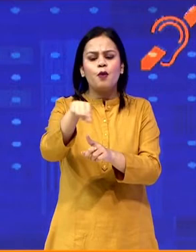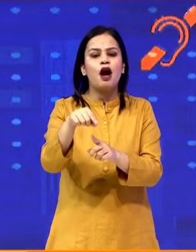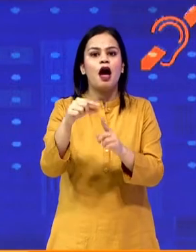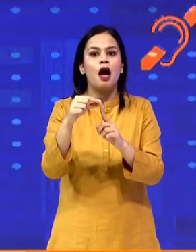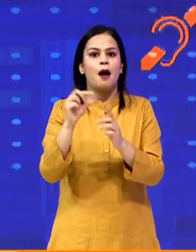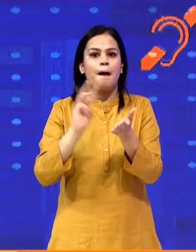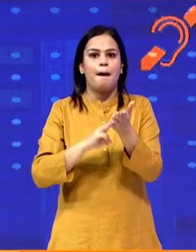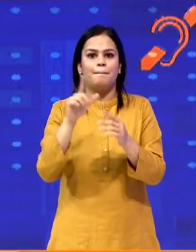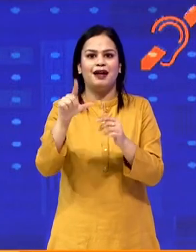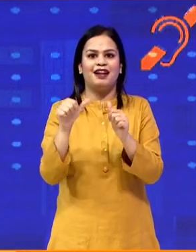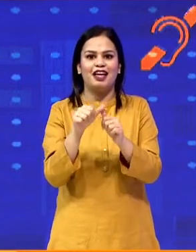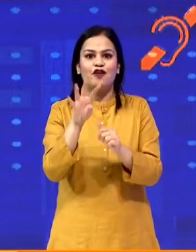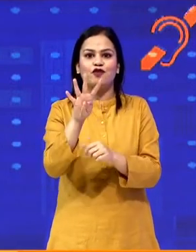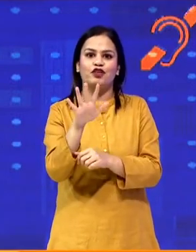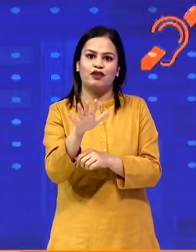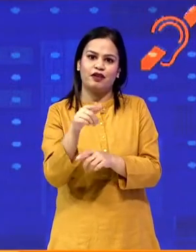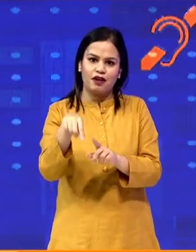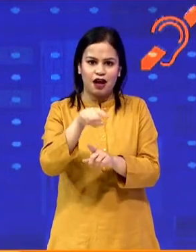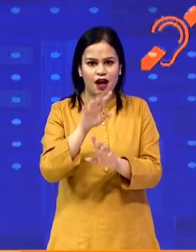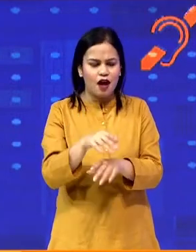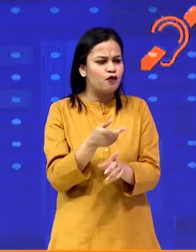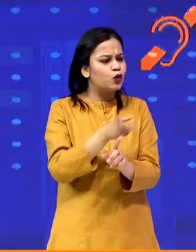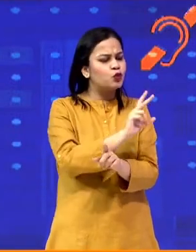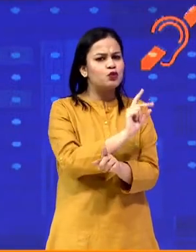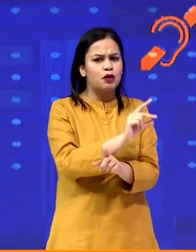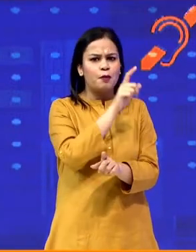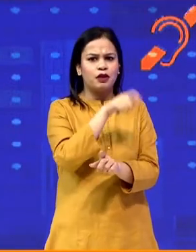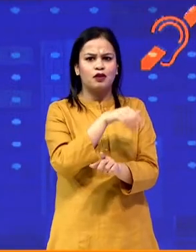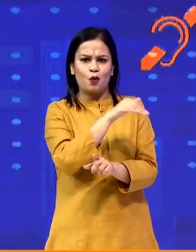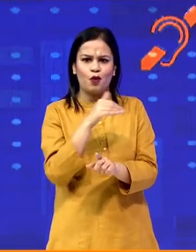कम को बुलाया उसके साथ मा